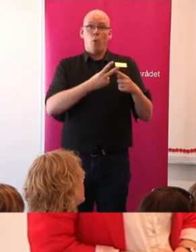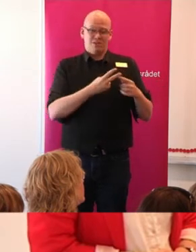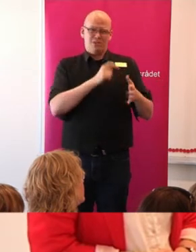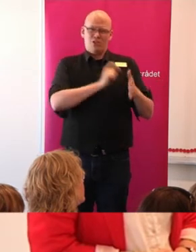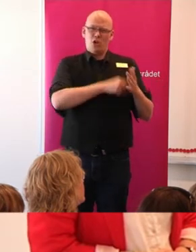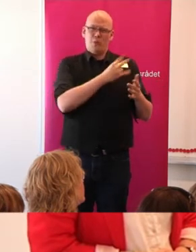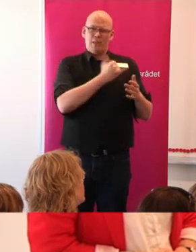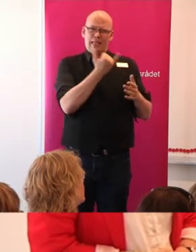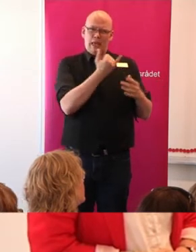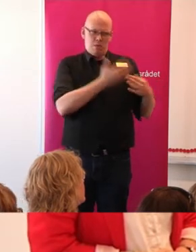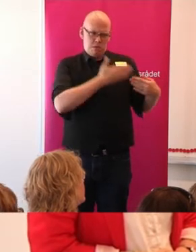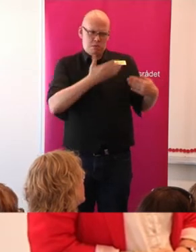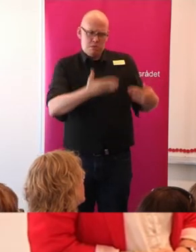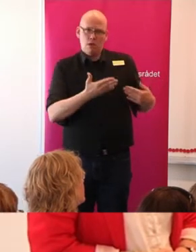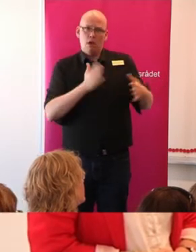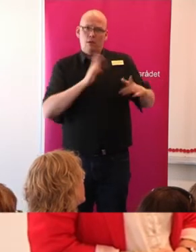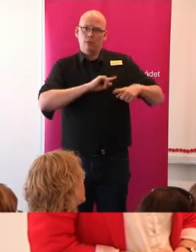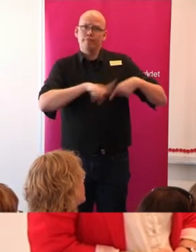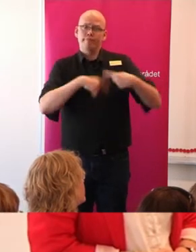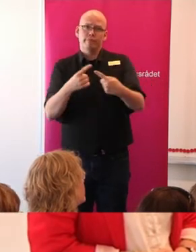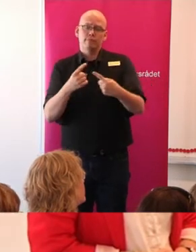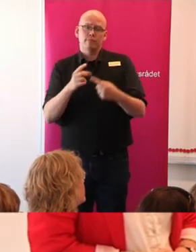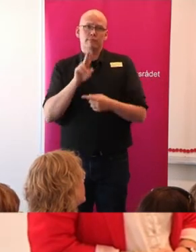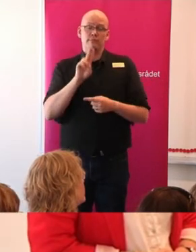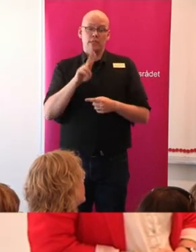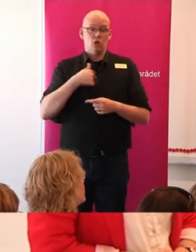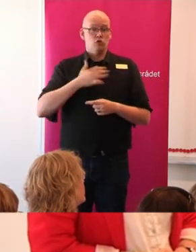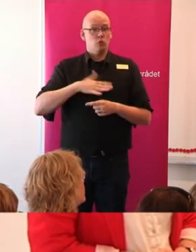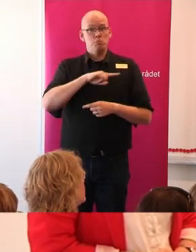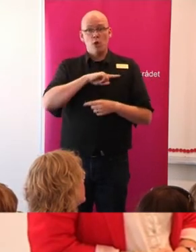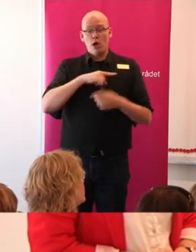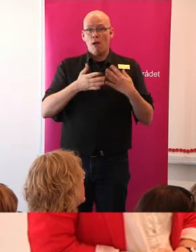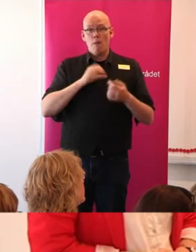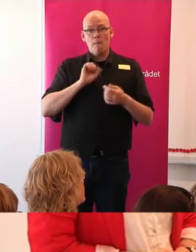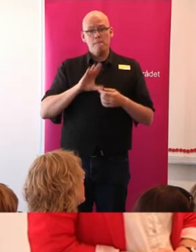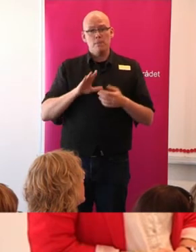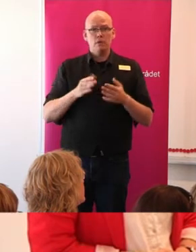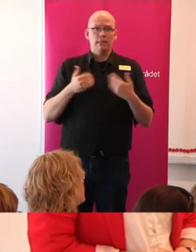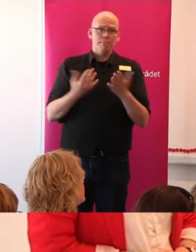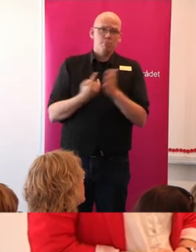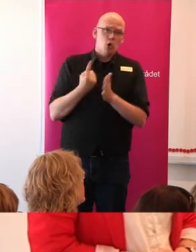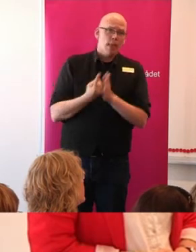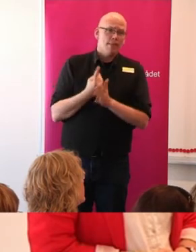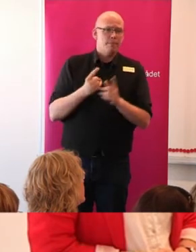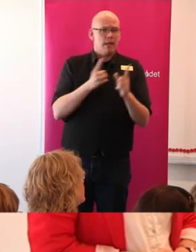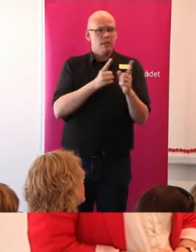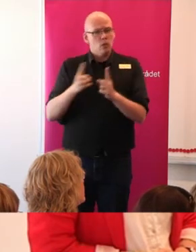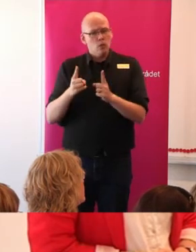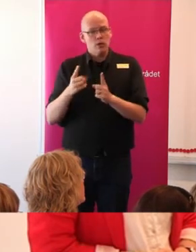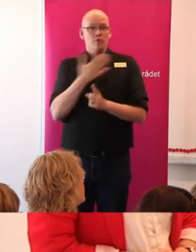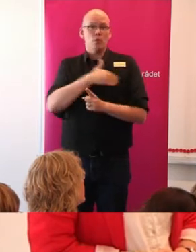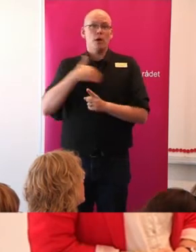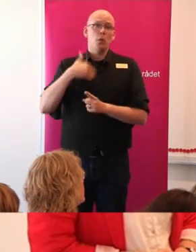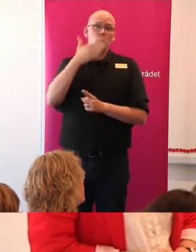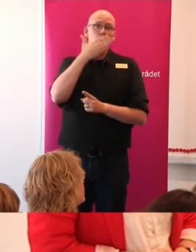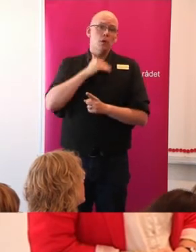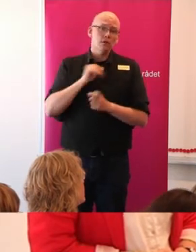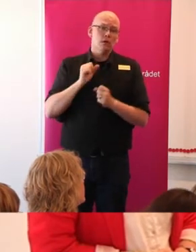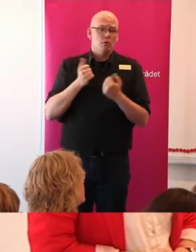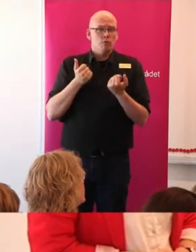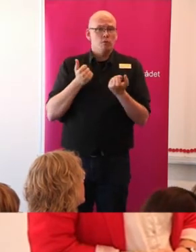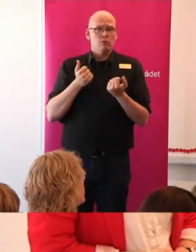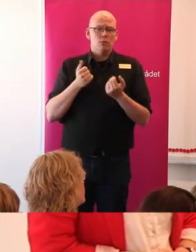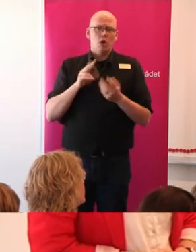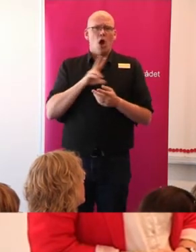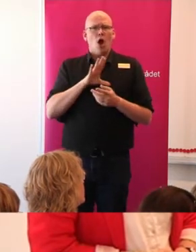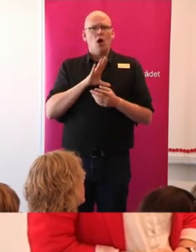kom. Och för mig handlar det väldigt, väldigt mycket om att ge människor, våra unga, är lite med